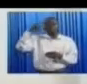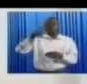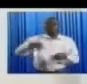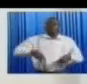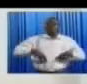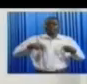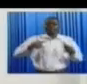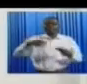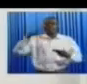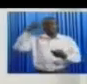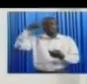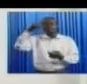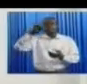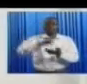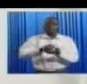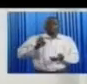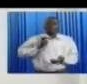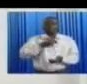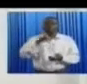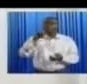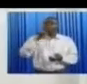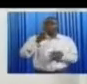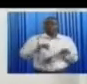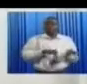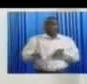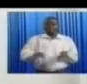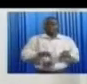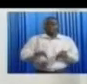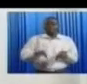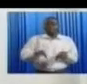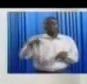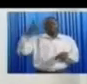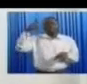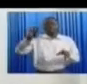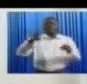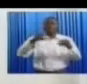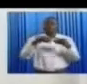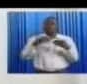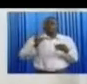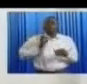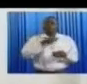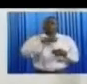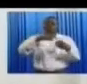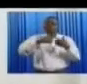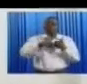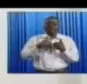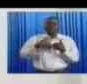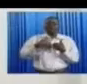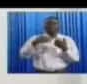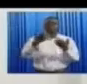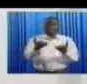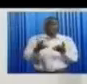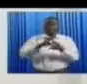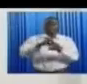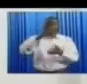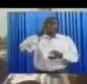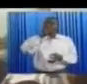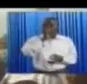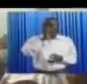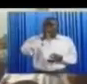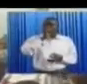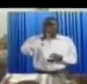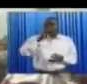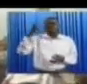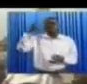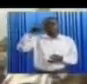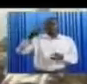à ce que nous sommes en train de faire. Et pour ce mode de vie, on a absolument besoin de l'eau comme facteur incontournable.